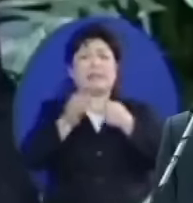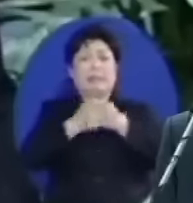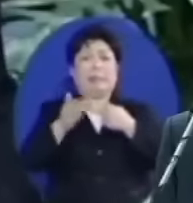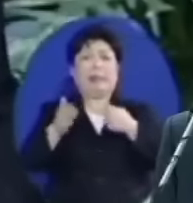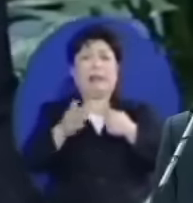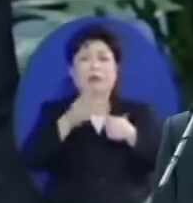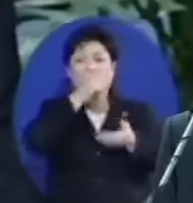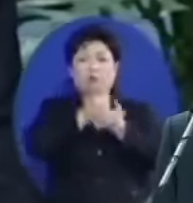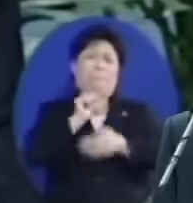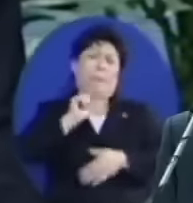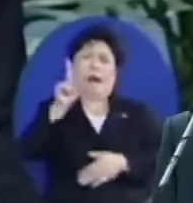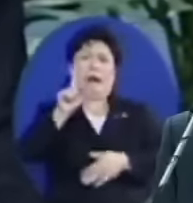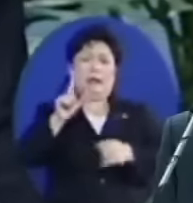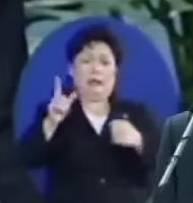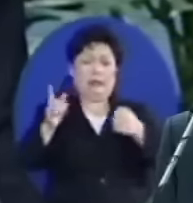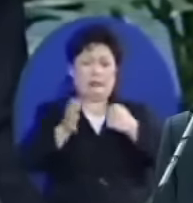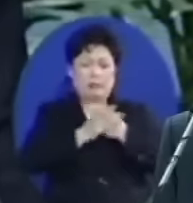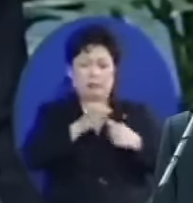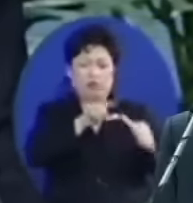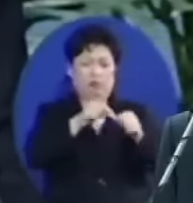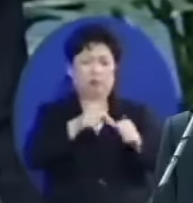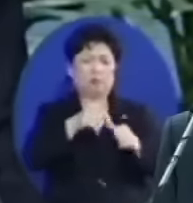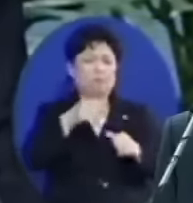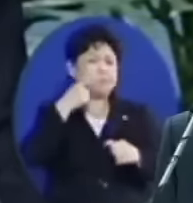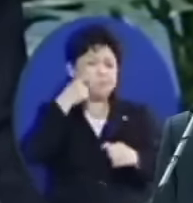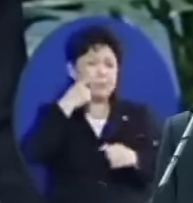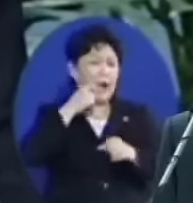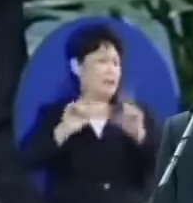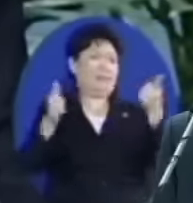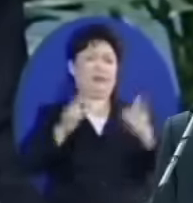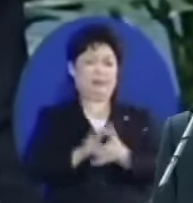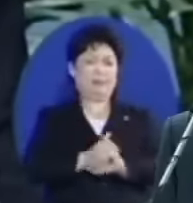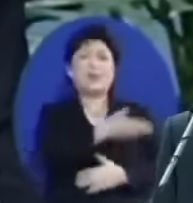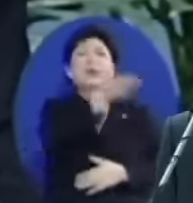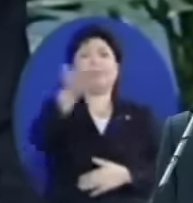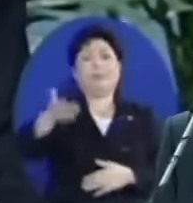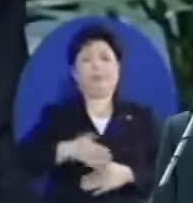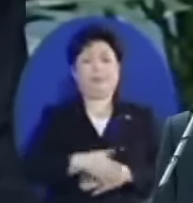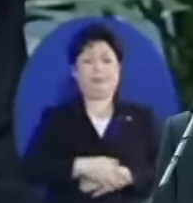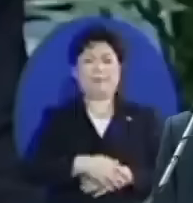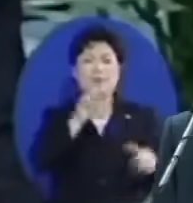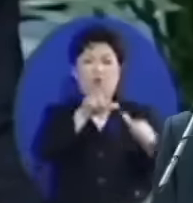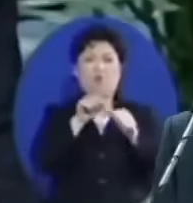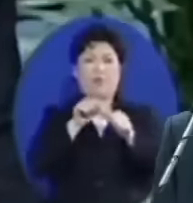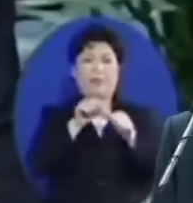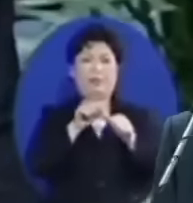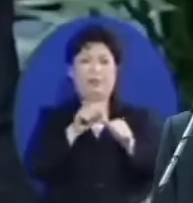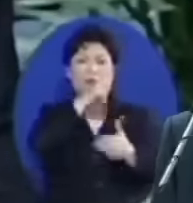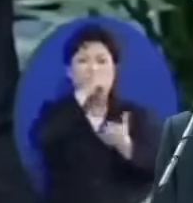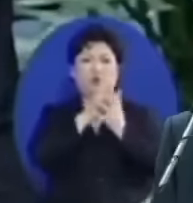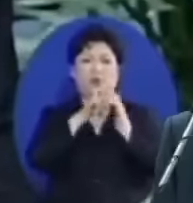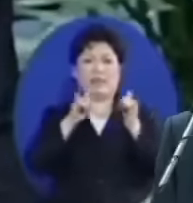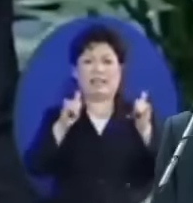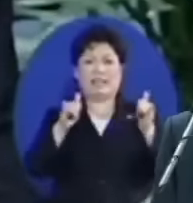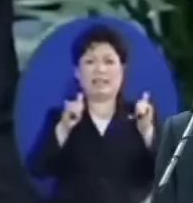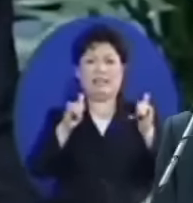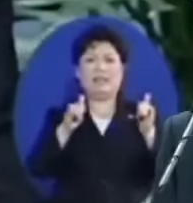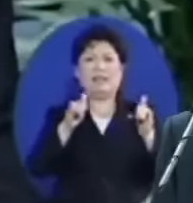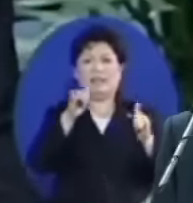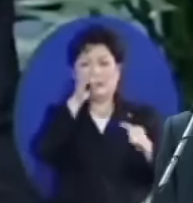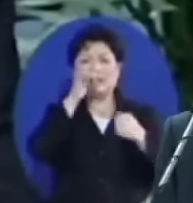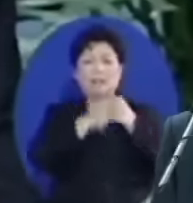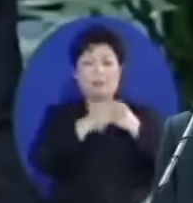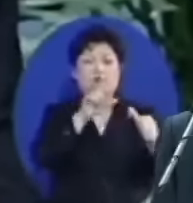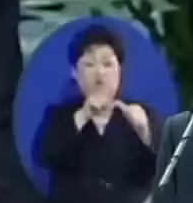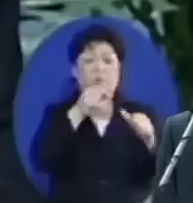같은 죄인은 주님이 돌아와 주지 않는다. 아니올시다. 여러분, 구원은 죄인이 있기 때문에 구원이 필요한